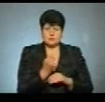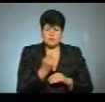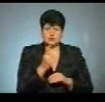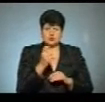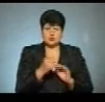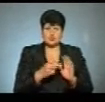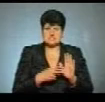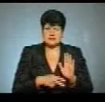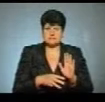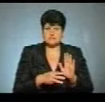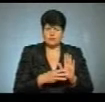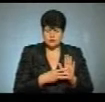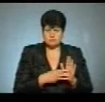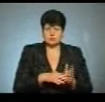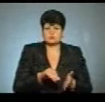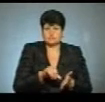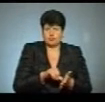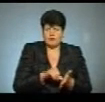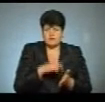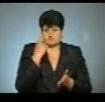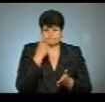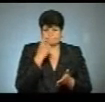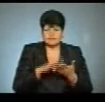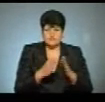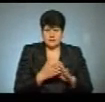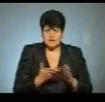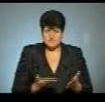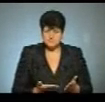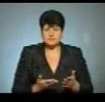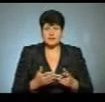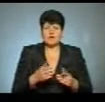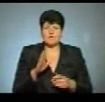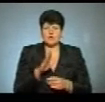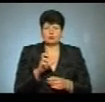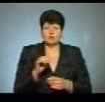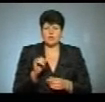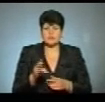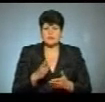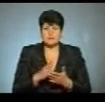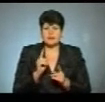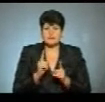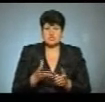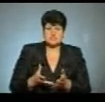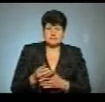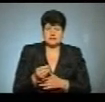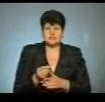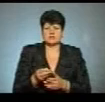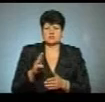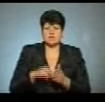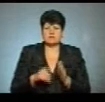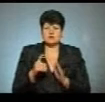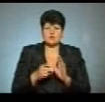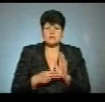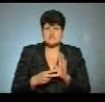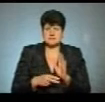статті 178 «Перебування в нетверезому стані в громадському місті». Володимир Букатка має лише сплатити штраф 170